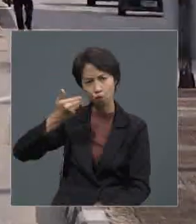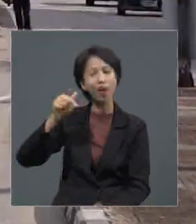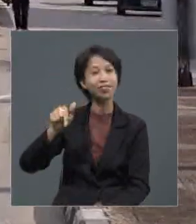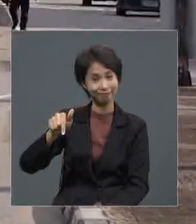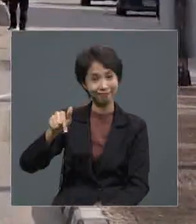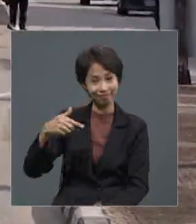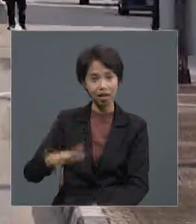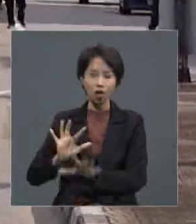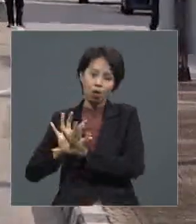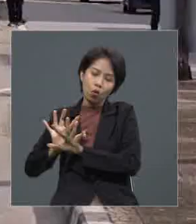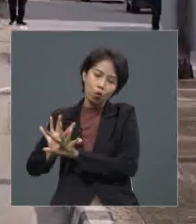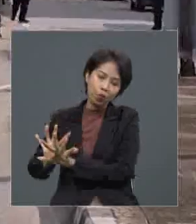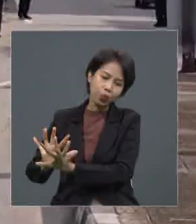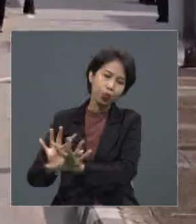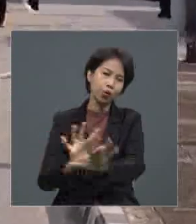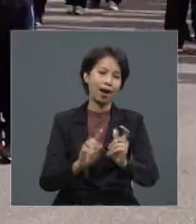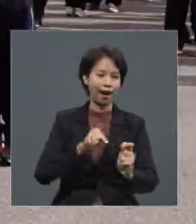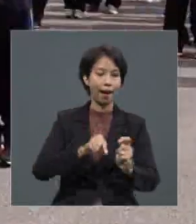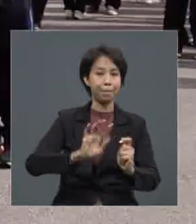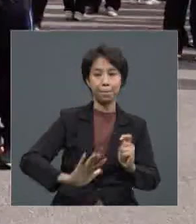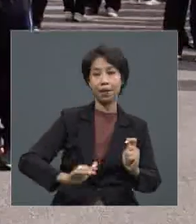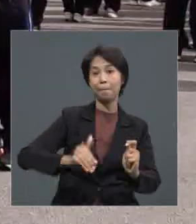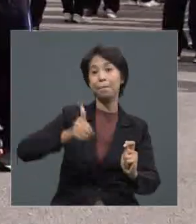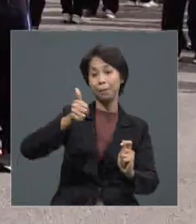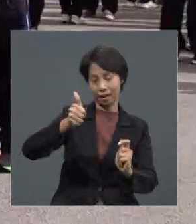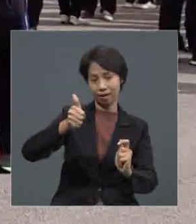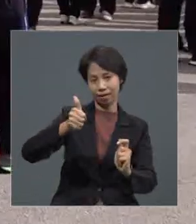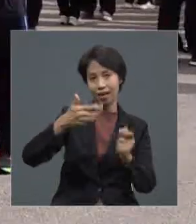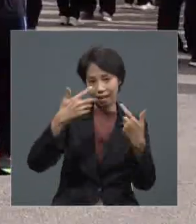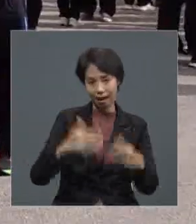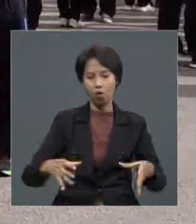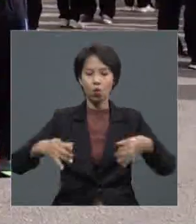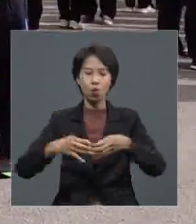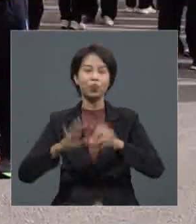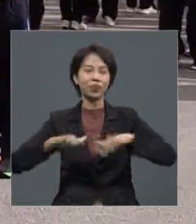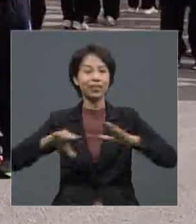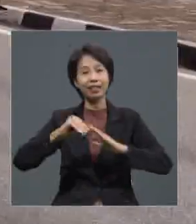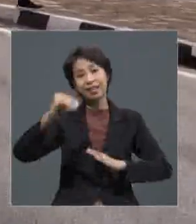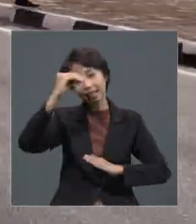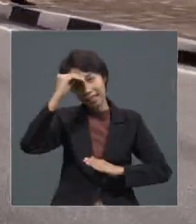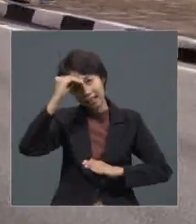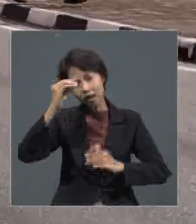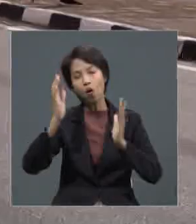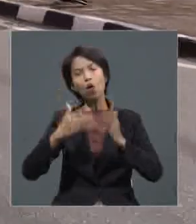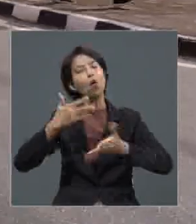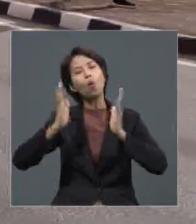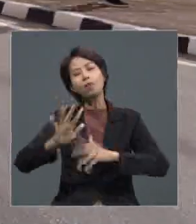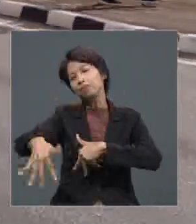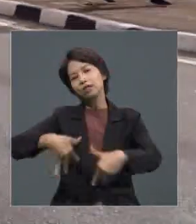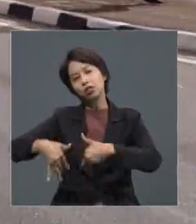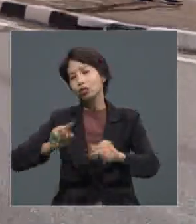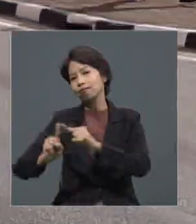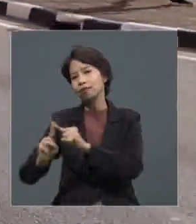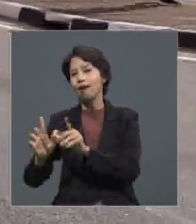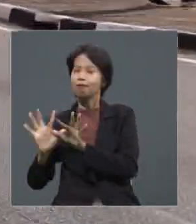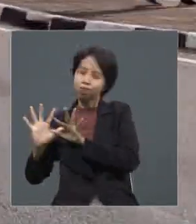าสู่ตัวเมืองนราธิวาสในอำเภอเมืองนราธิวาสจะนำนักเรียนนักศึกษาและพ่อค้าประชาชนนะมาร่วมต้อนรับ